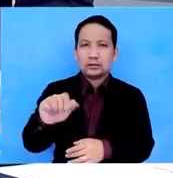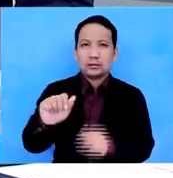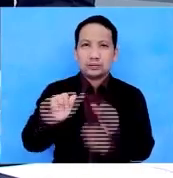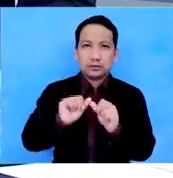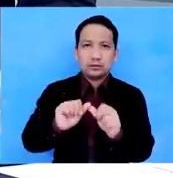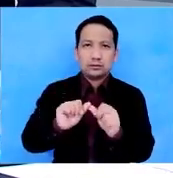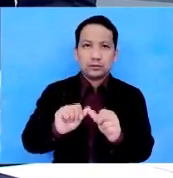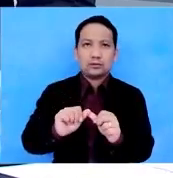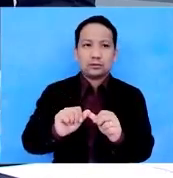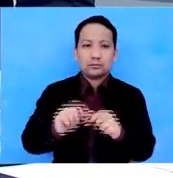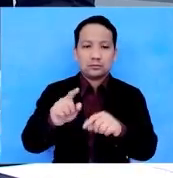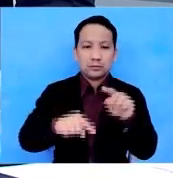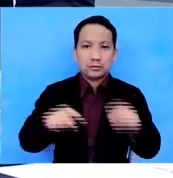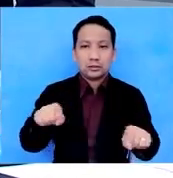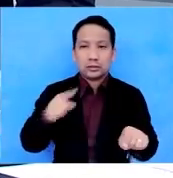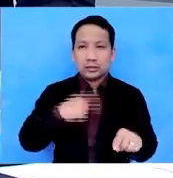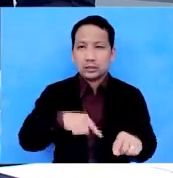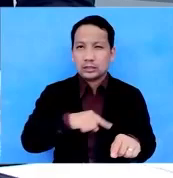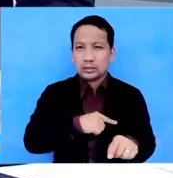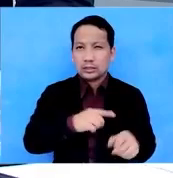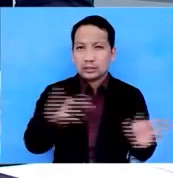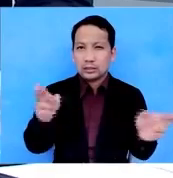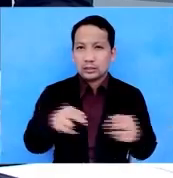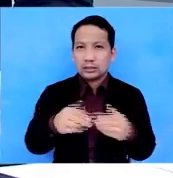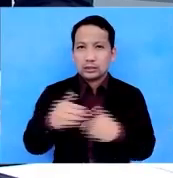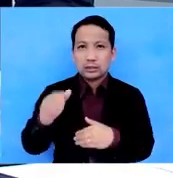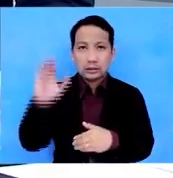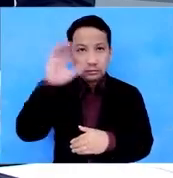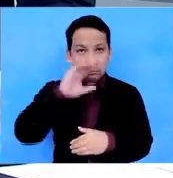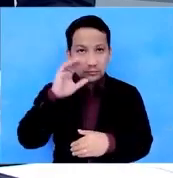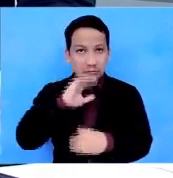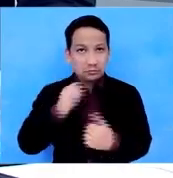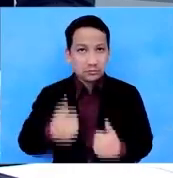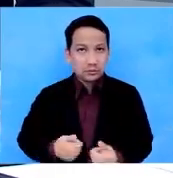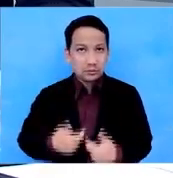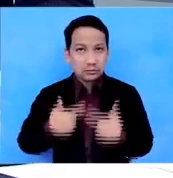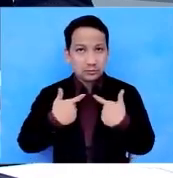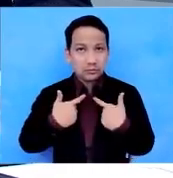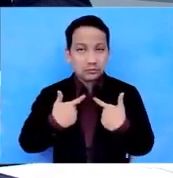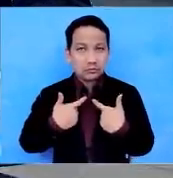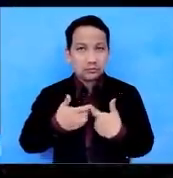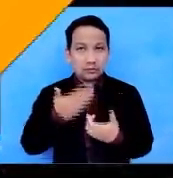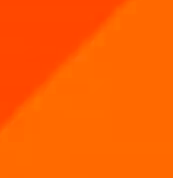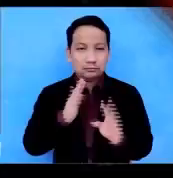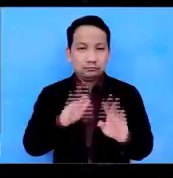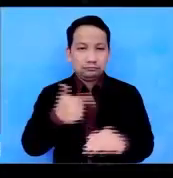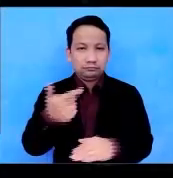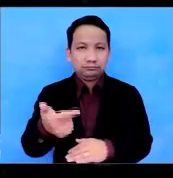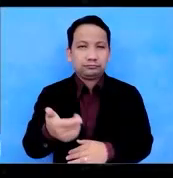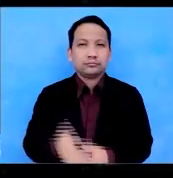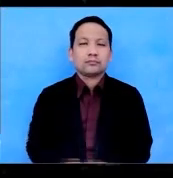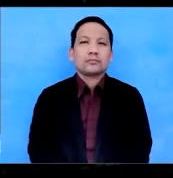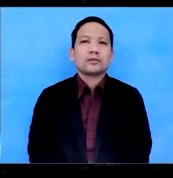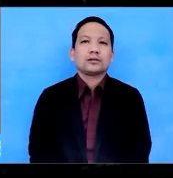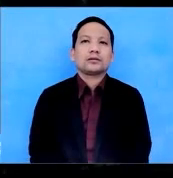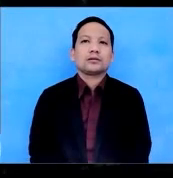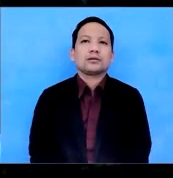sa kabila ng lumilit na tsansang makahanap ng mga survivor. Narito ang report.